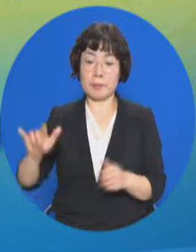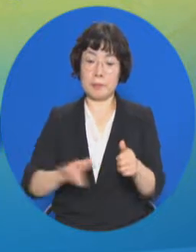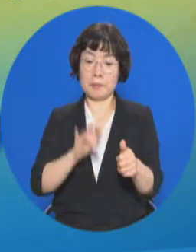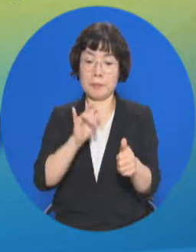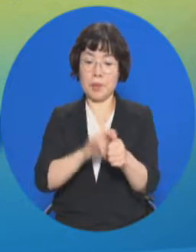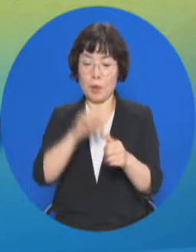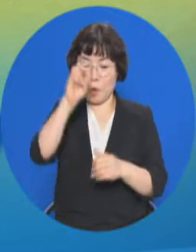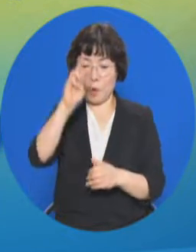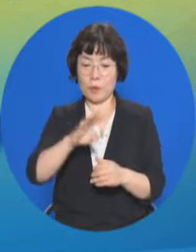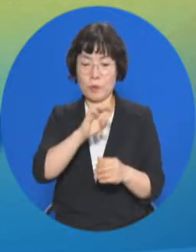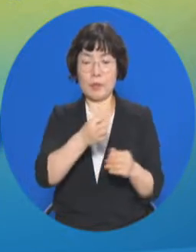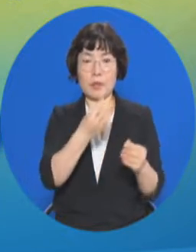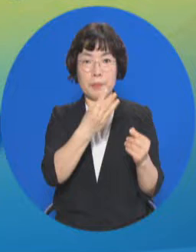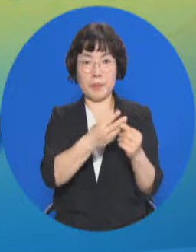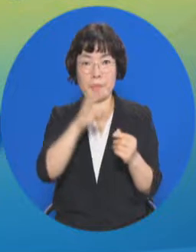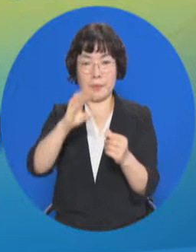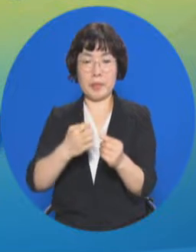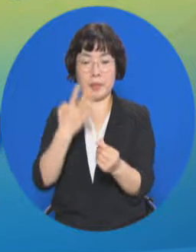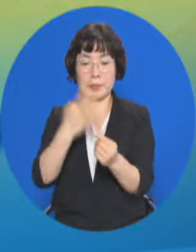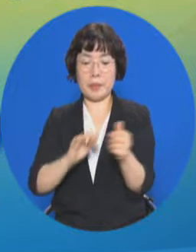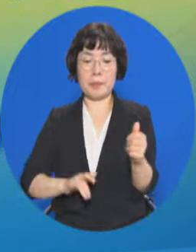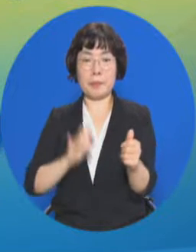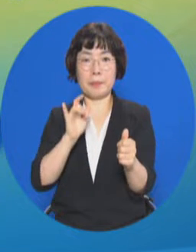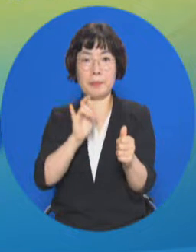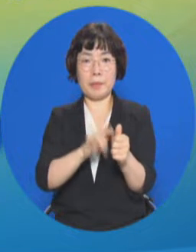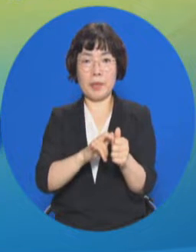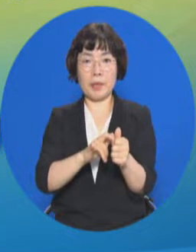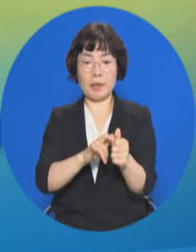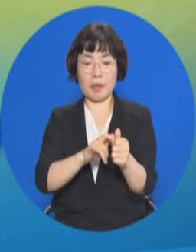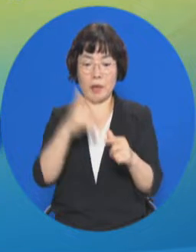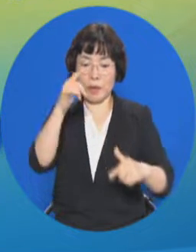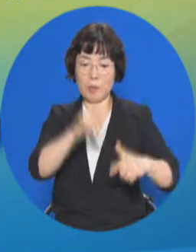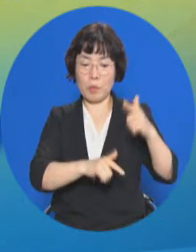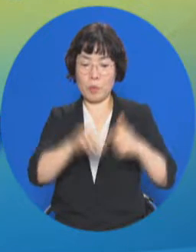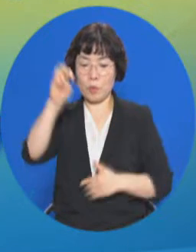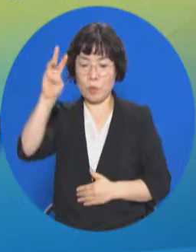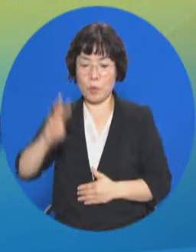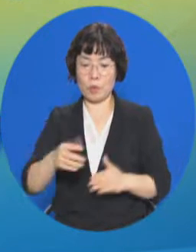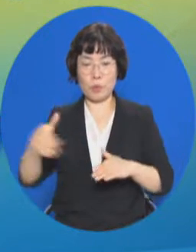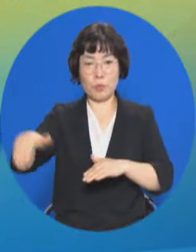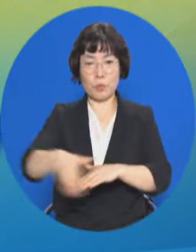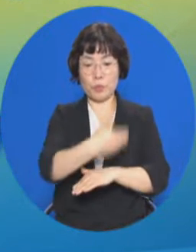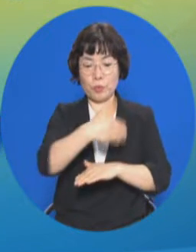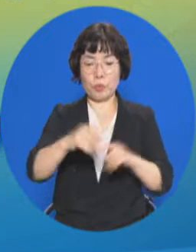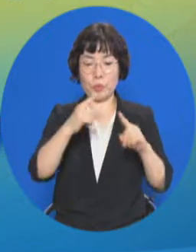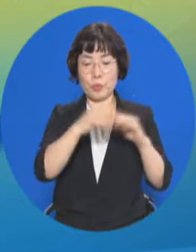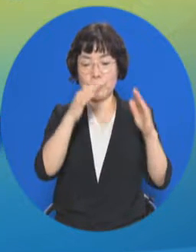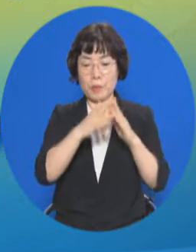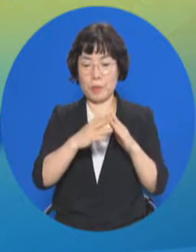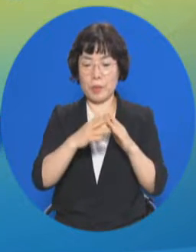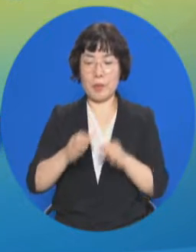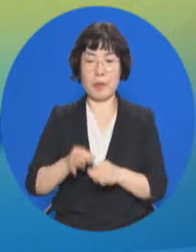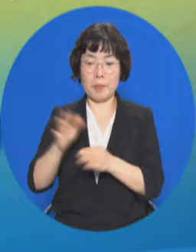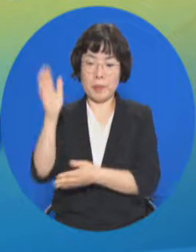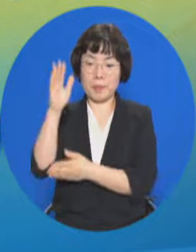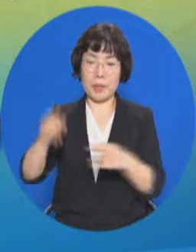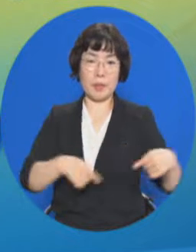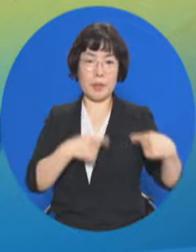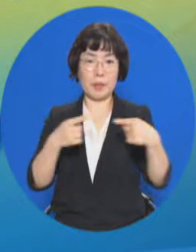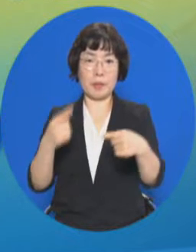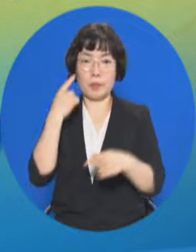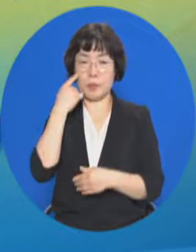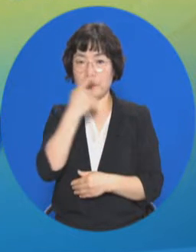코로나19 광주 43번째, 44번째 확진자가 목포와 광주를 오가며 교회와 투자 설명회 등에 참석한